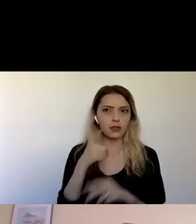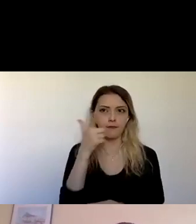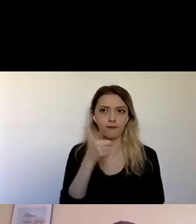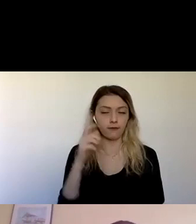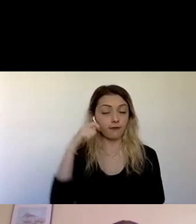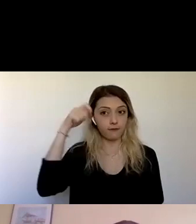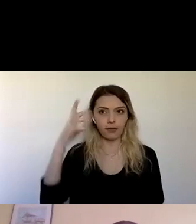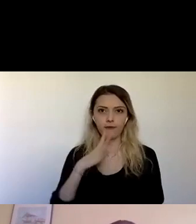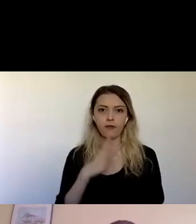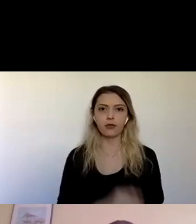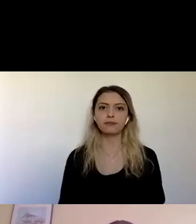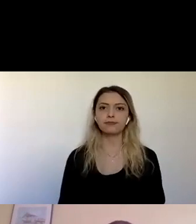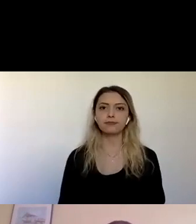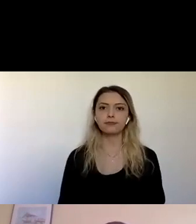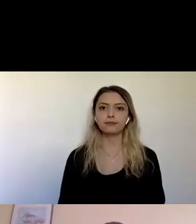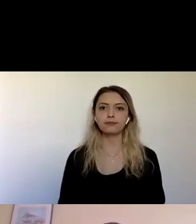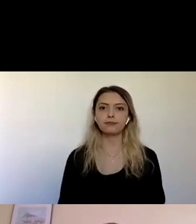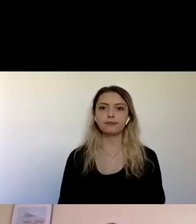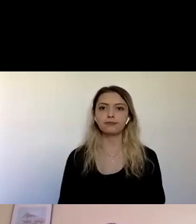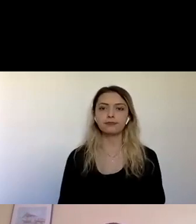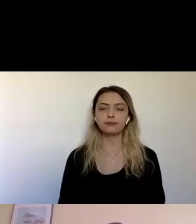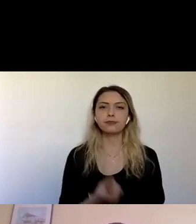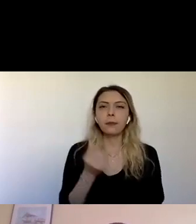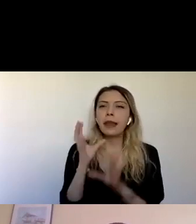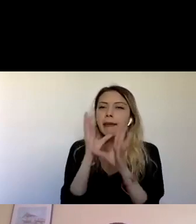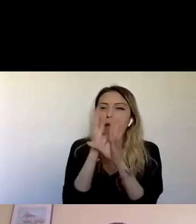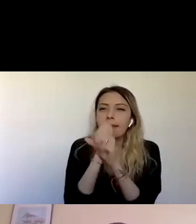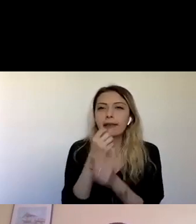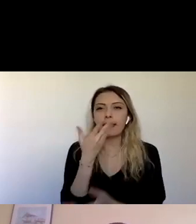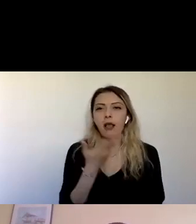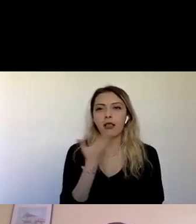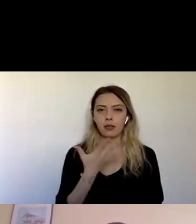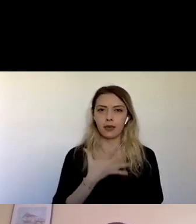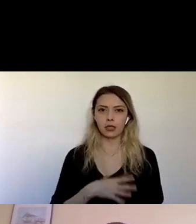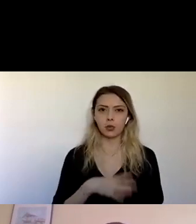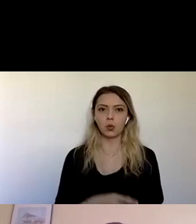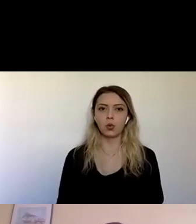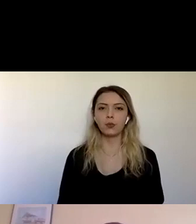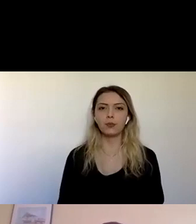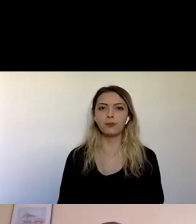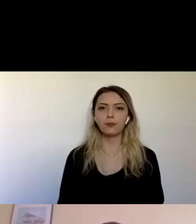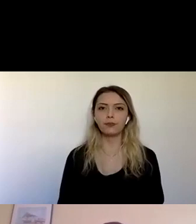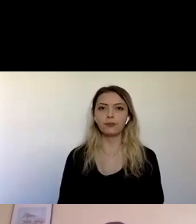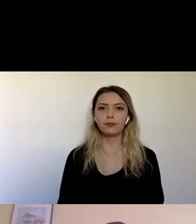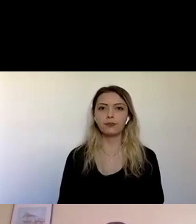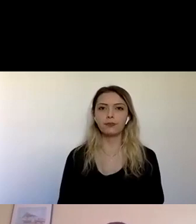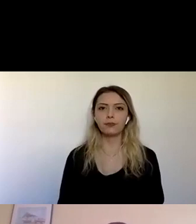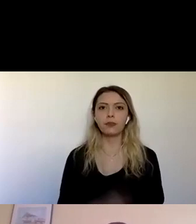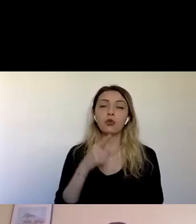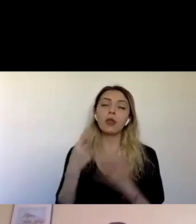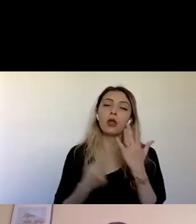Biraz, bugün aslında biraz mahremiyetten, gizlilikten bahsedeceğim sizlere. Bunun bir de dijital güvenlik boyutu var